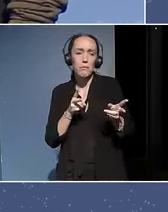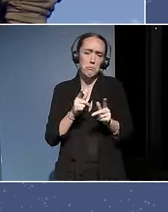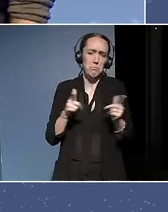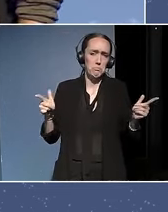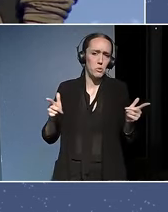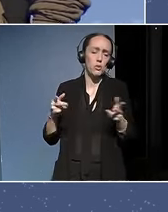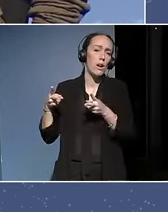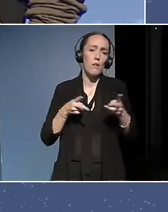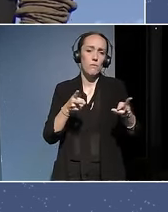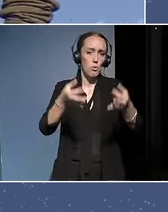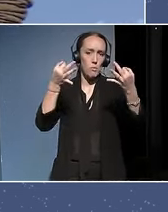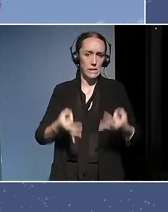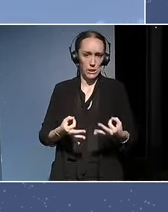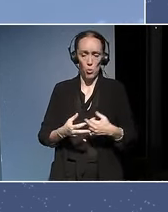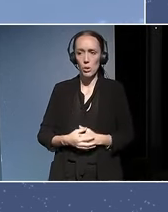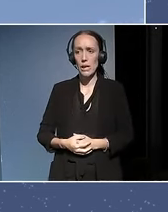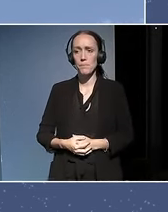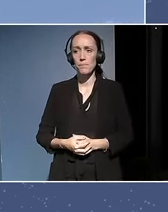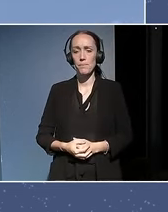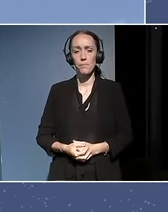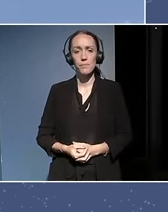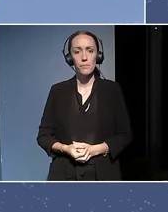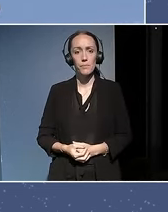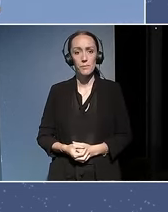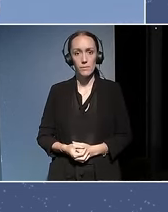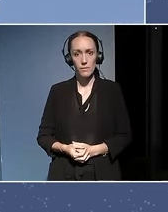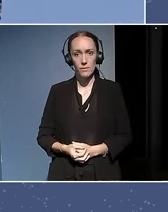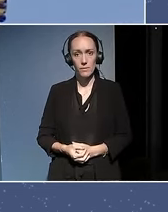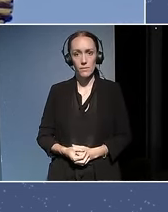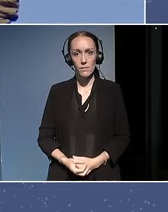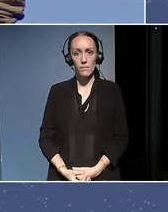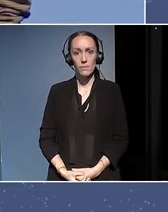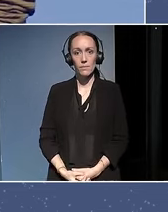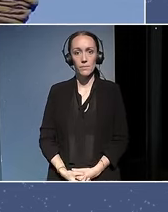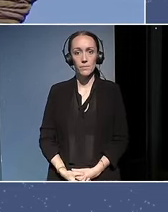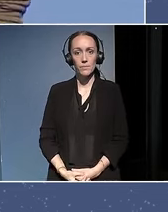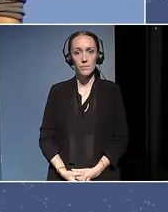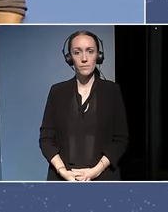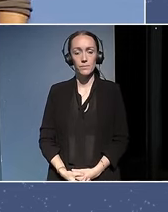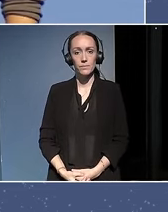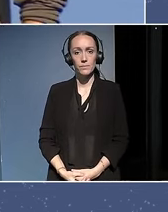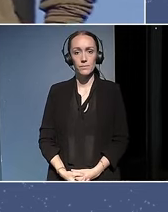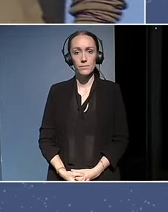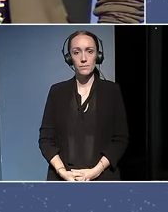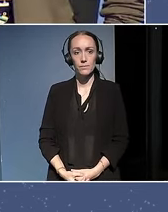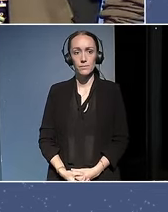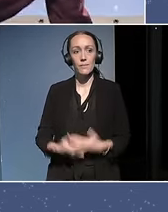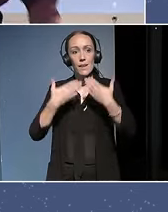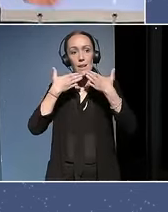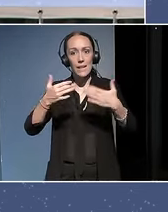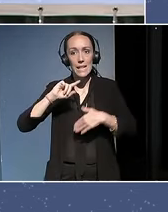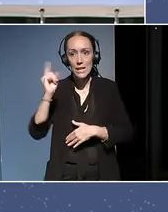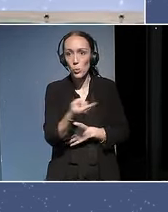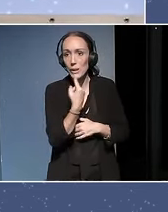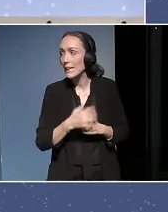o piuttosto che mare però è un è a tutti gli effetti un fiume Grazie a tutti